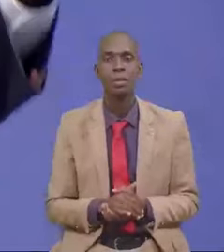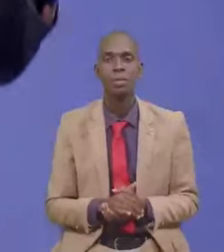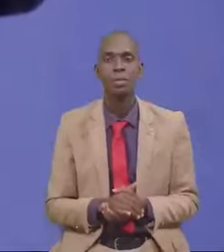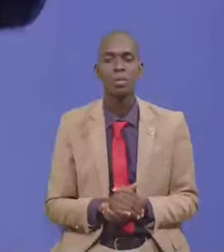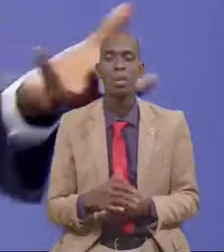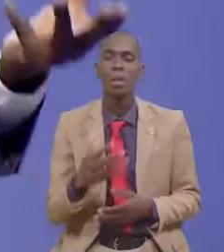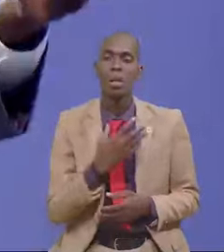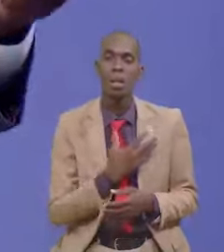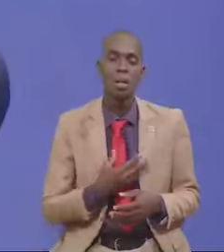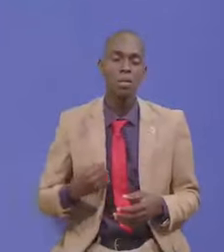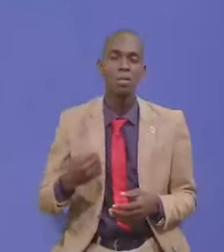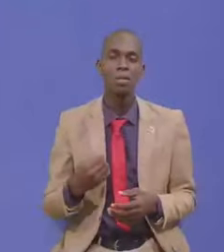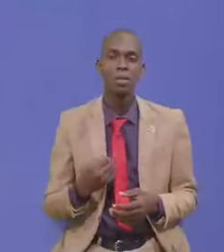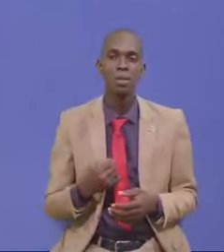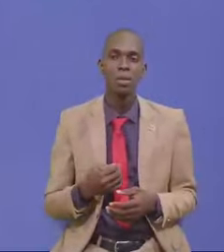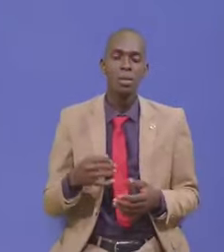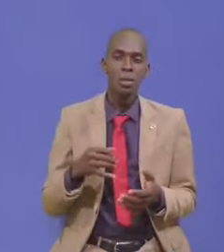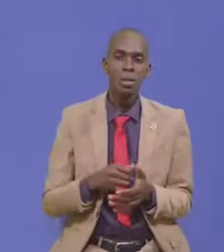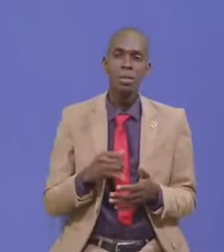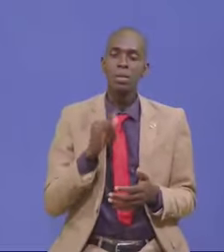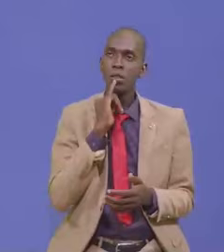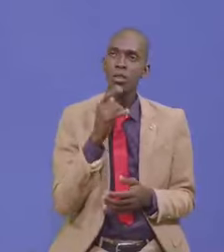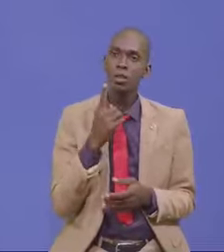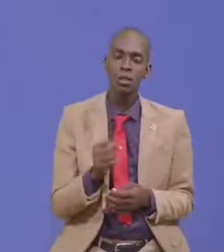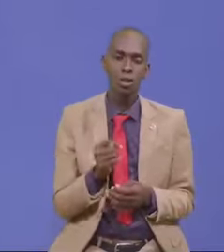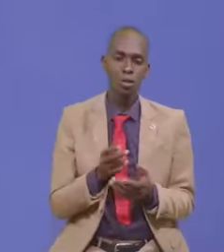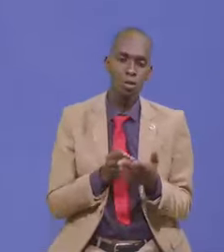Et il est le Dieu du ciel.